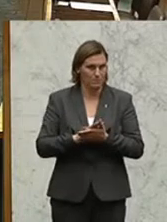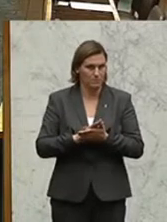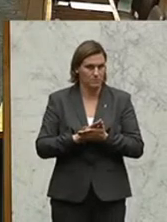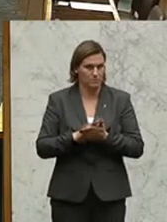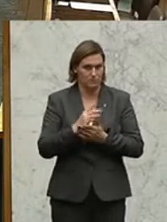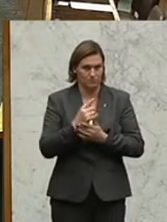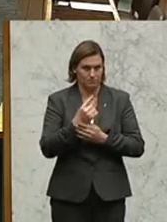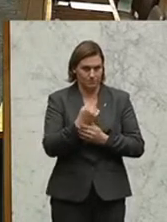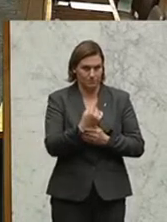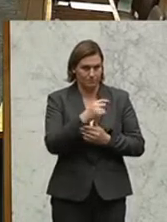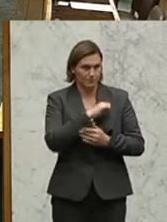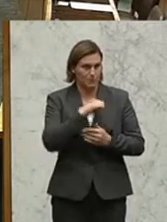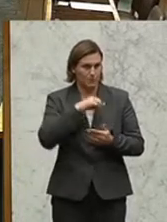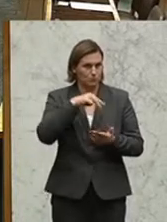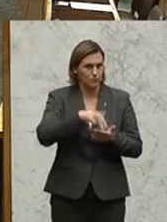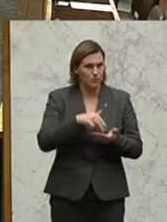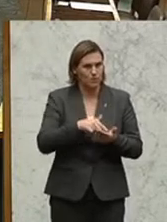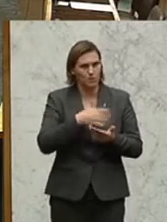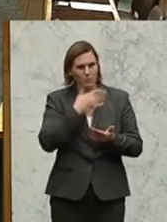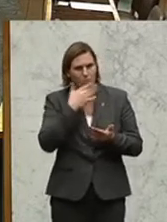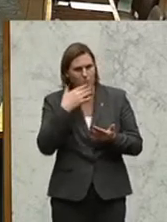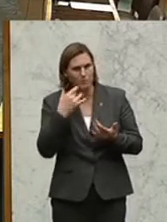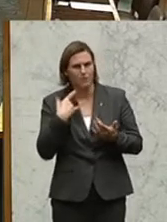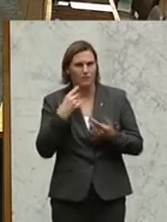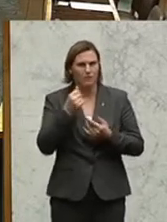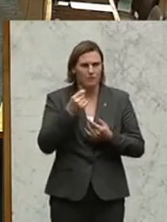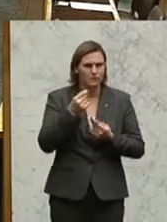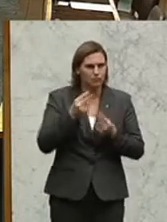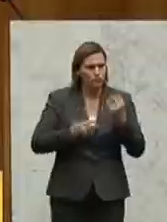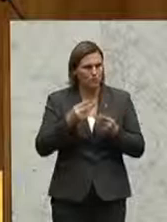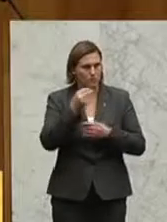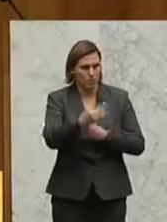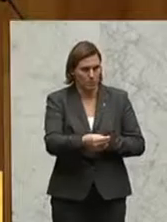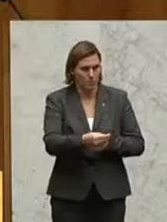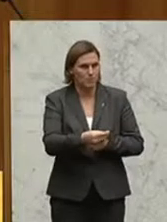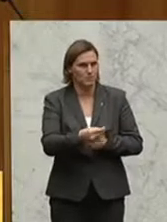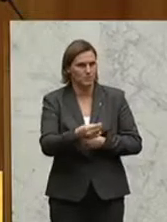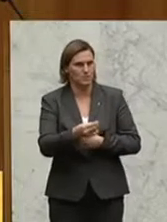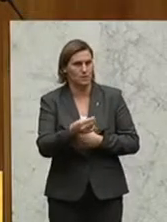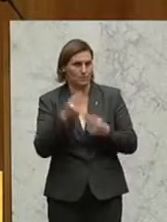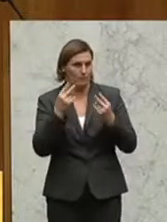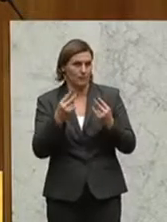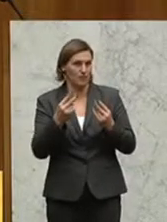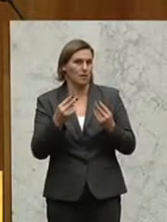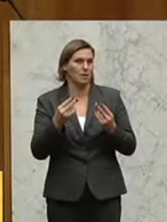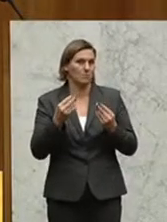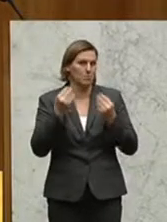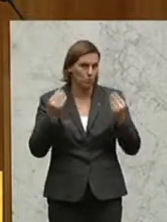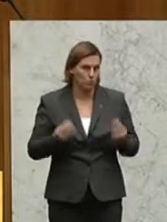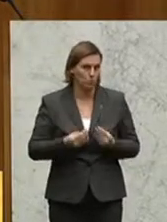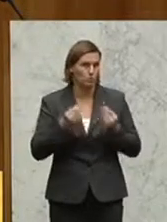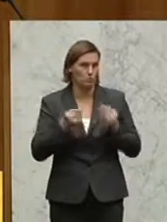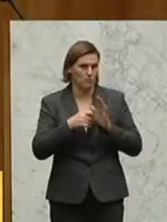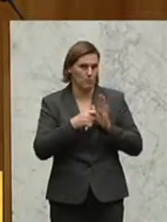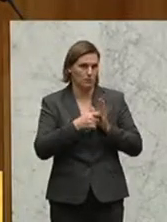diese übervorteilt oder werden oder finanziellen Schaden nehmen. Also eine sehr wichtige, begrüßenswerte